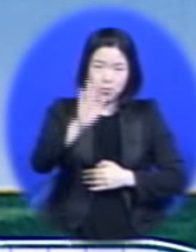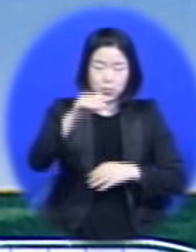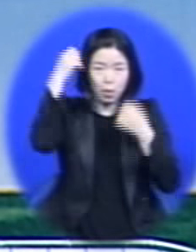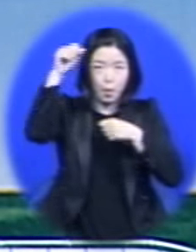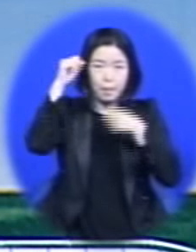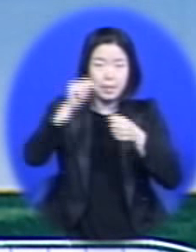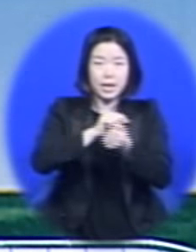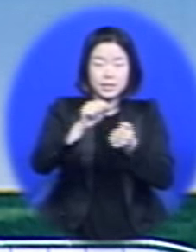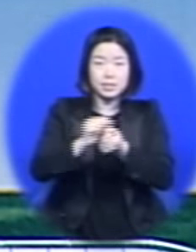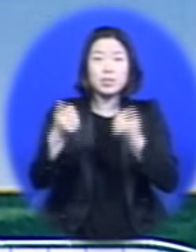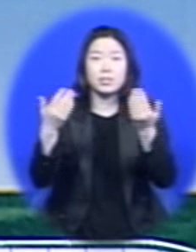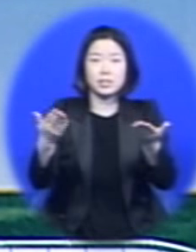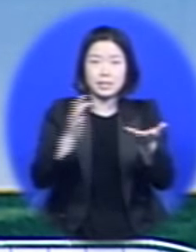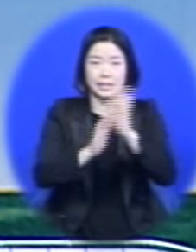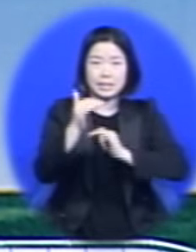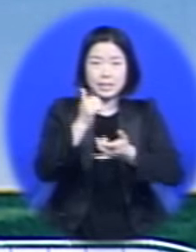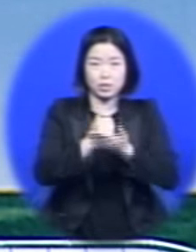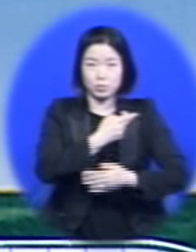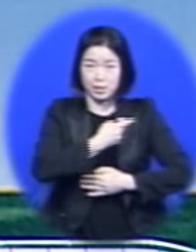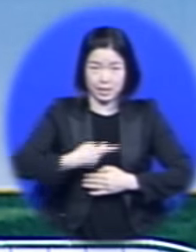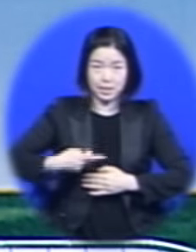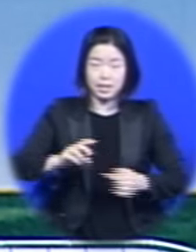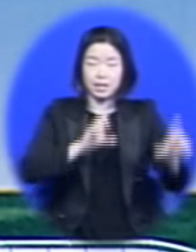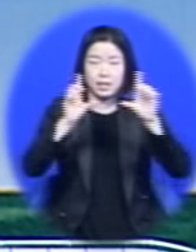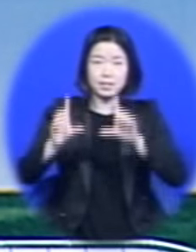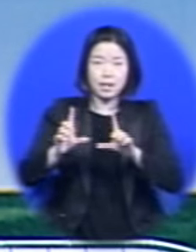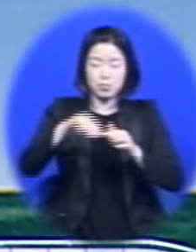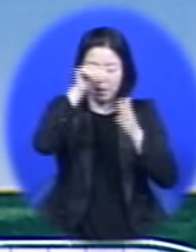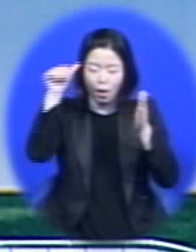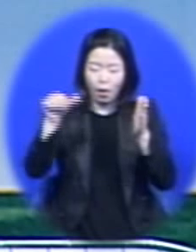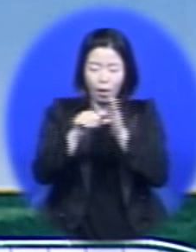씻어주는 예수님의 제자의 삶을 평생 사는